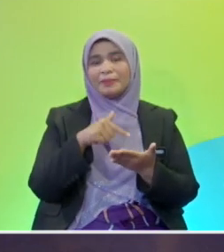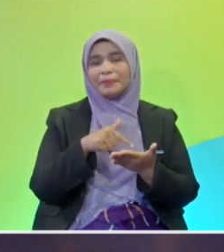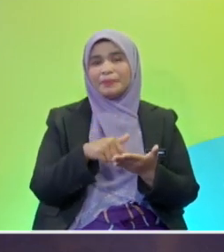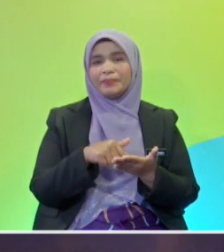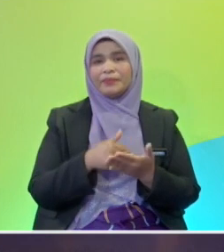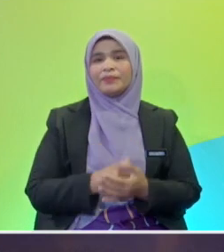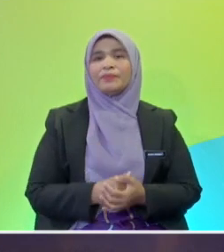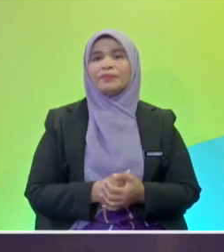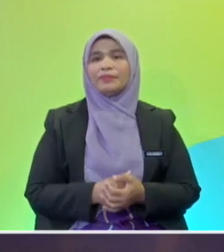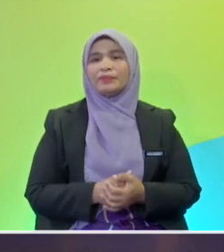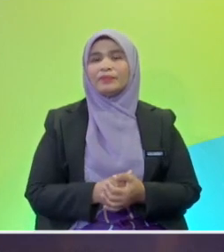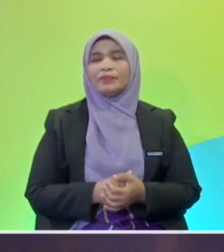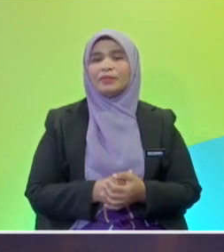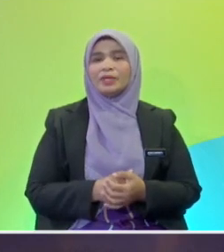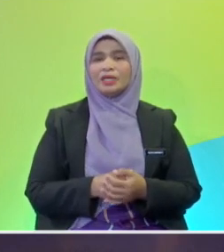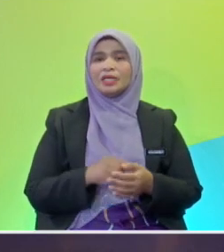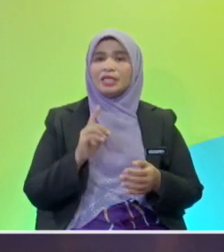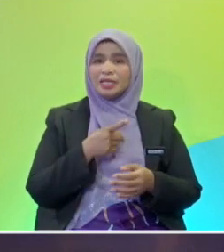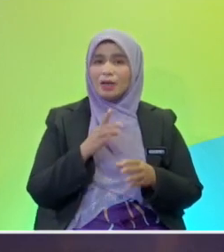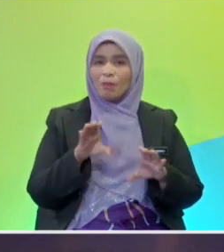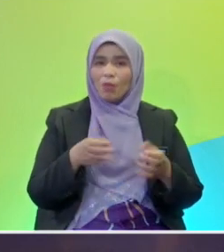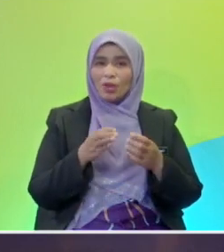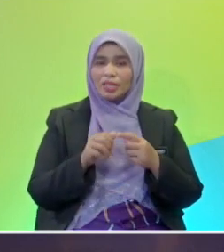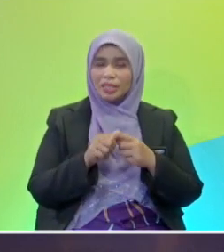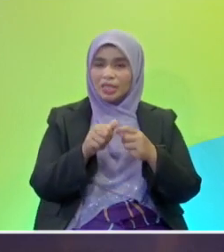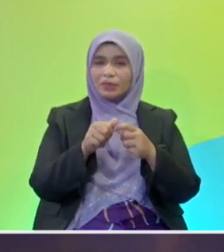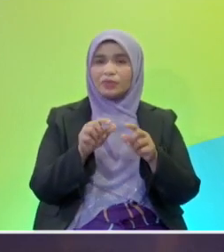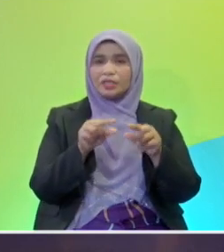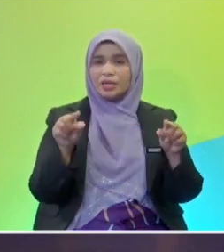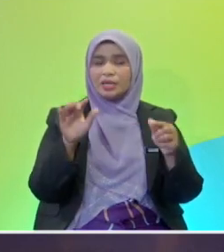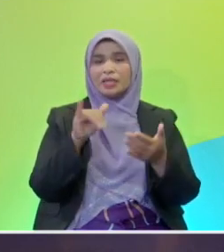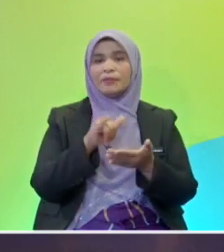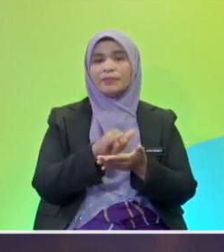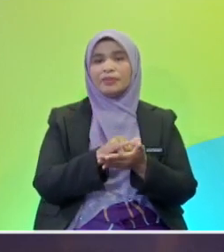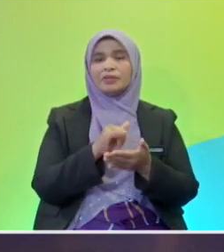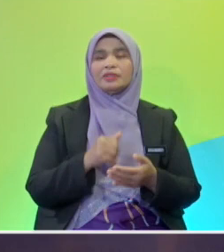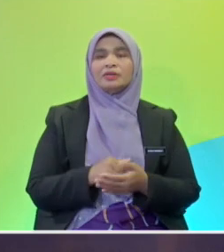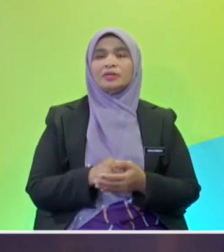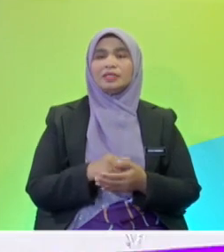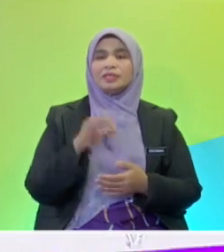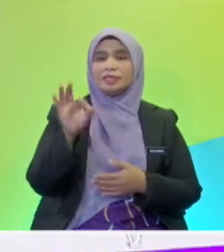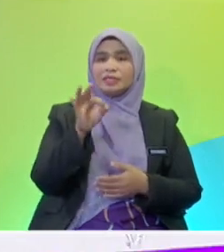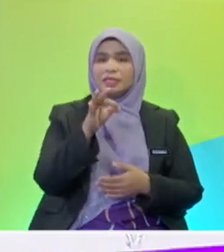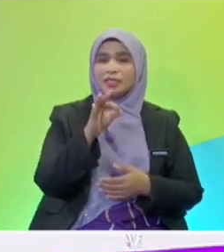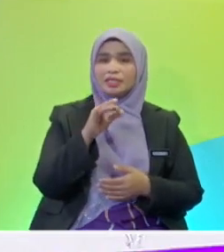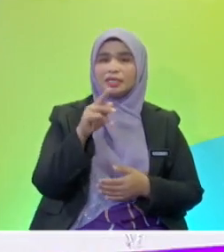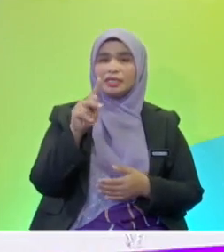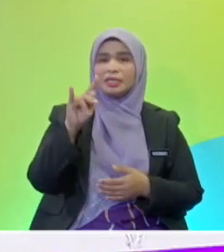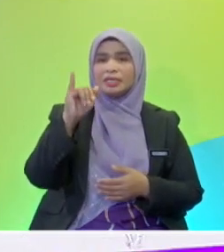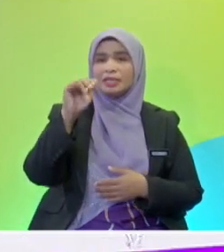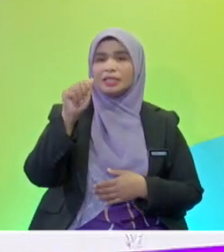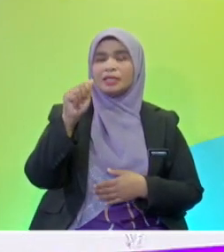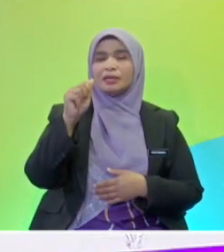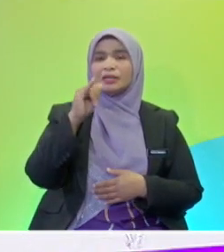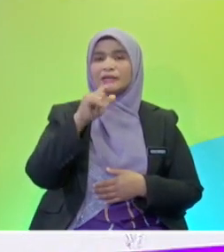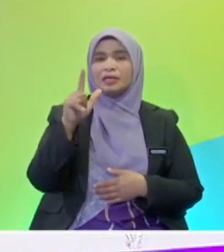Kia kita akan buat ikut garis tersebut okey bagaimana kita nak buat jahitan Kia Senang saja Mira jahitan Kia ni okey Kalau ikut yang kasarnya kita